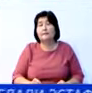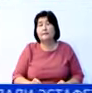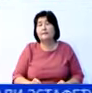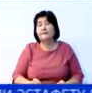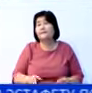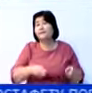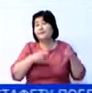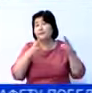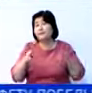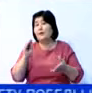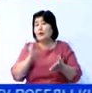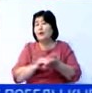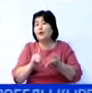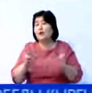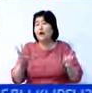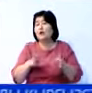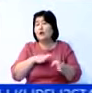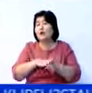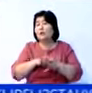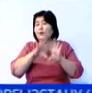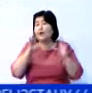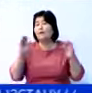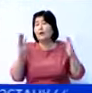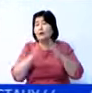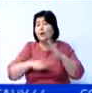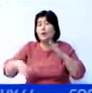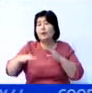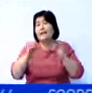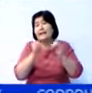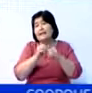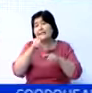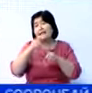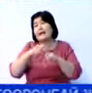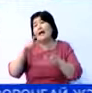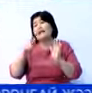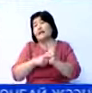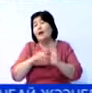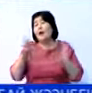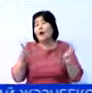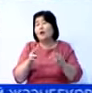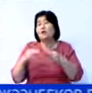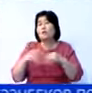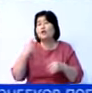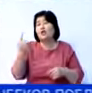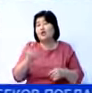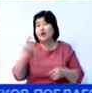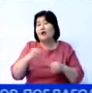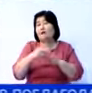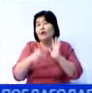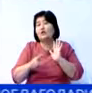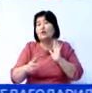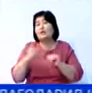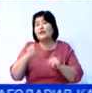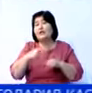По прибытии установлено, что огнем полностью охвачен дом площадью примерно 10 на 7. С огнем боролись в течение часа. В 18 часов